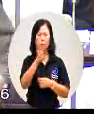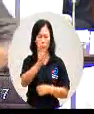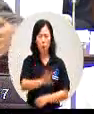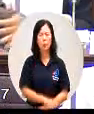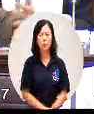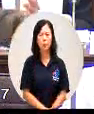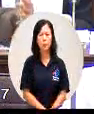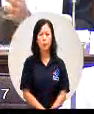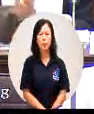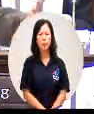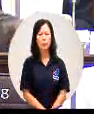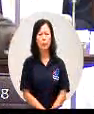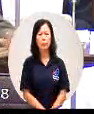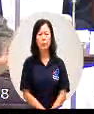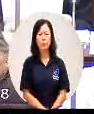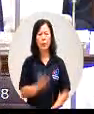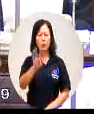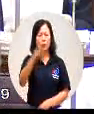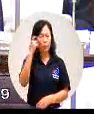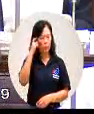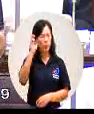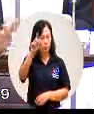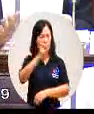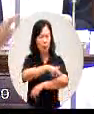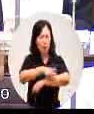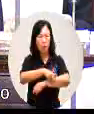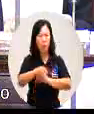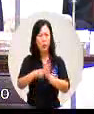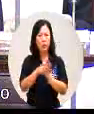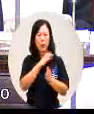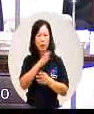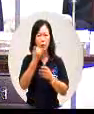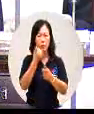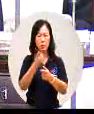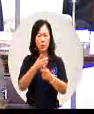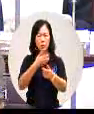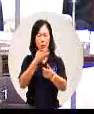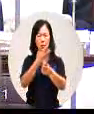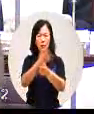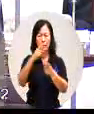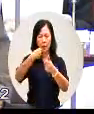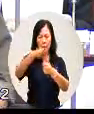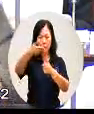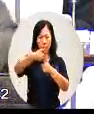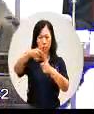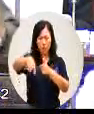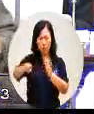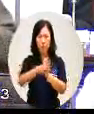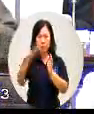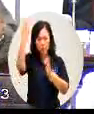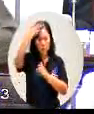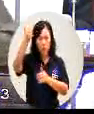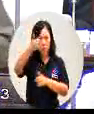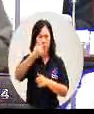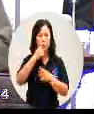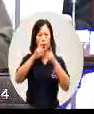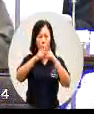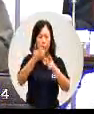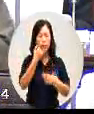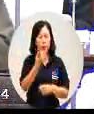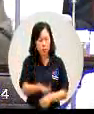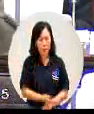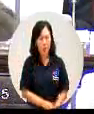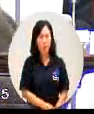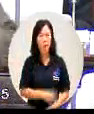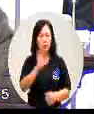分。啊，因有一个规划，是不是周议员和咱教育局和郑局长给你答复、啊？他